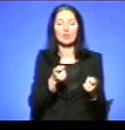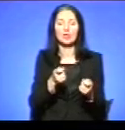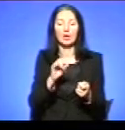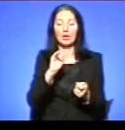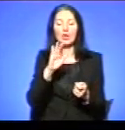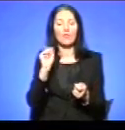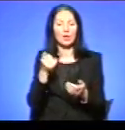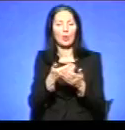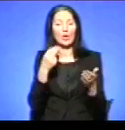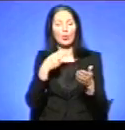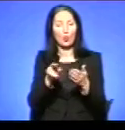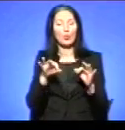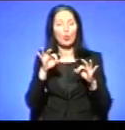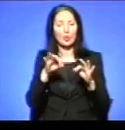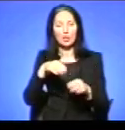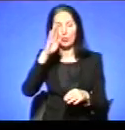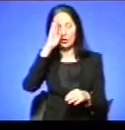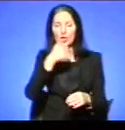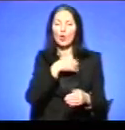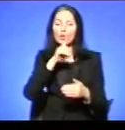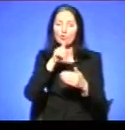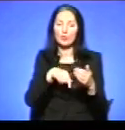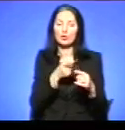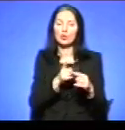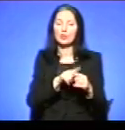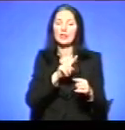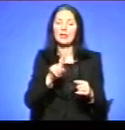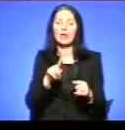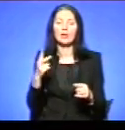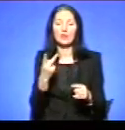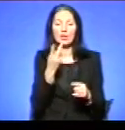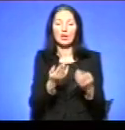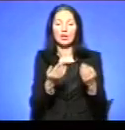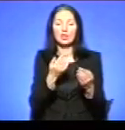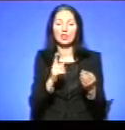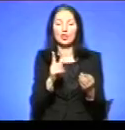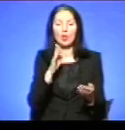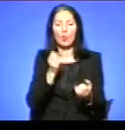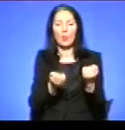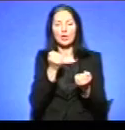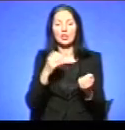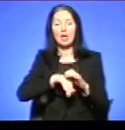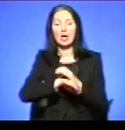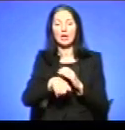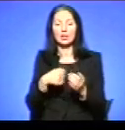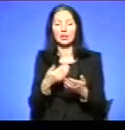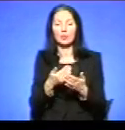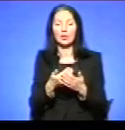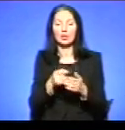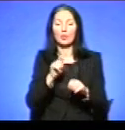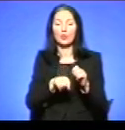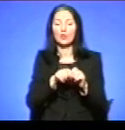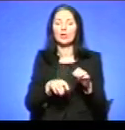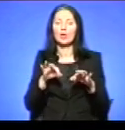засобу чоловік хоче переконатися, що це не черговий двійник, або ж машина має кримінальне минуле. Перевірити автомобіль на